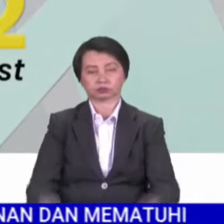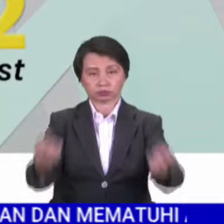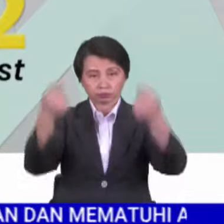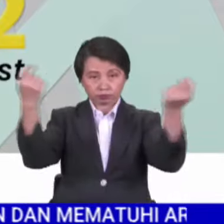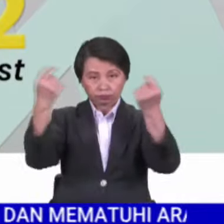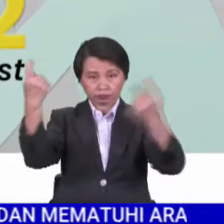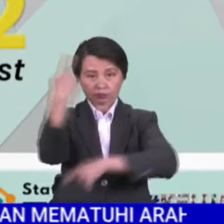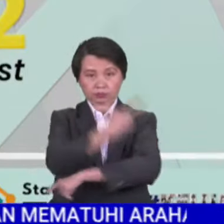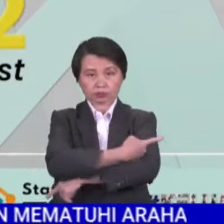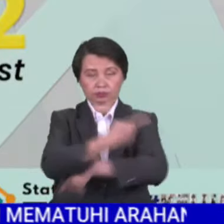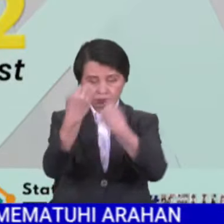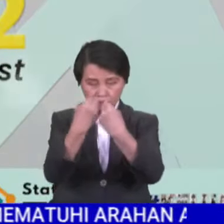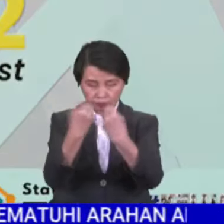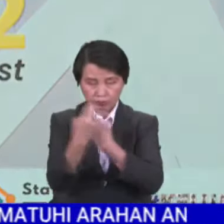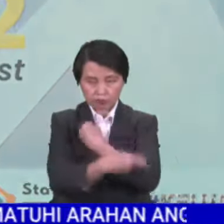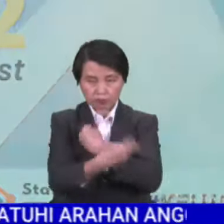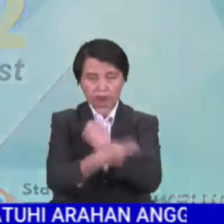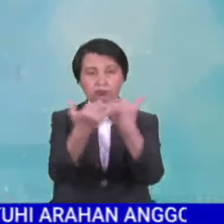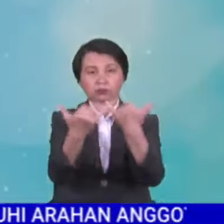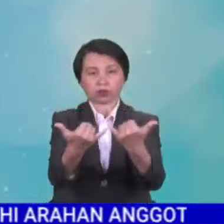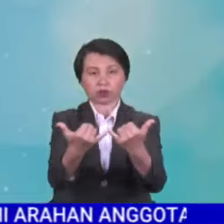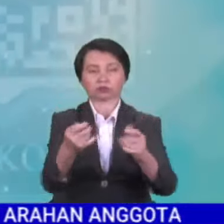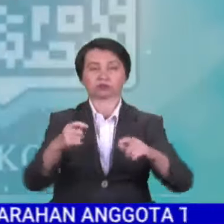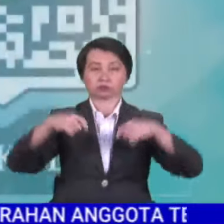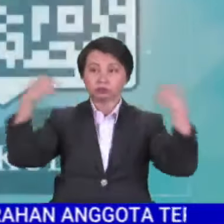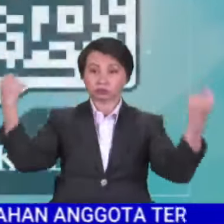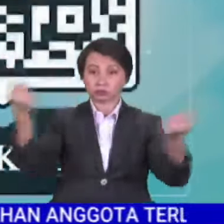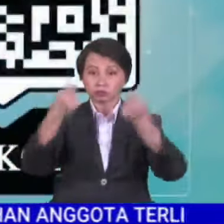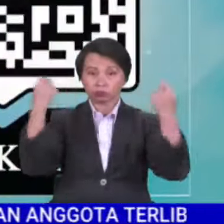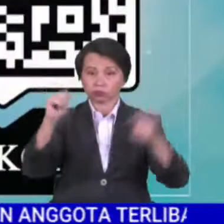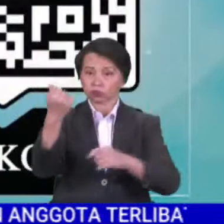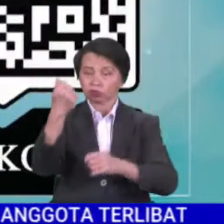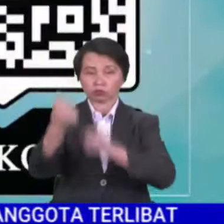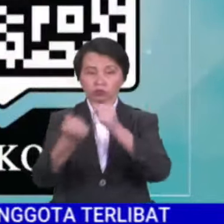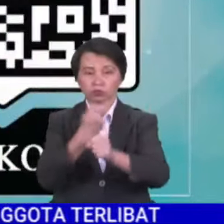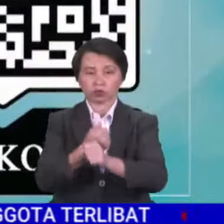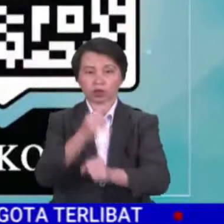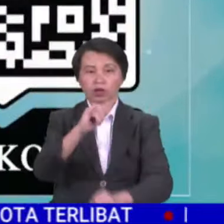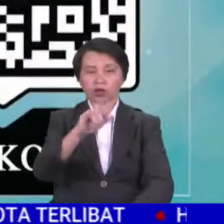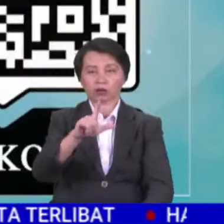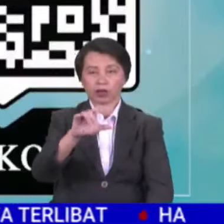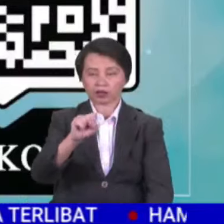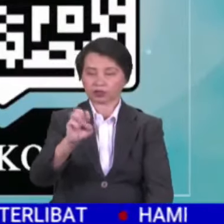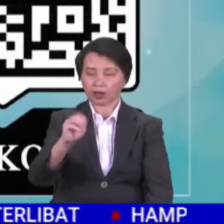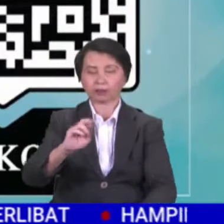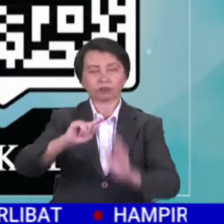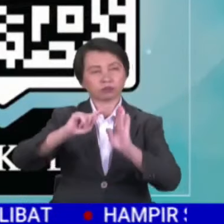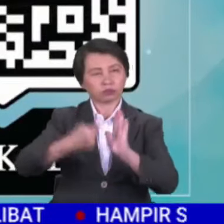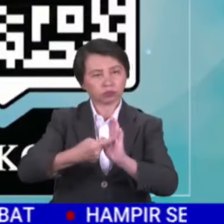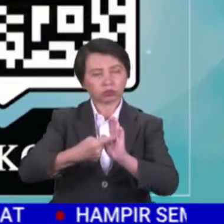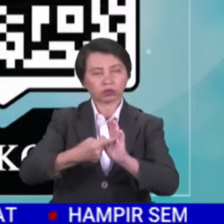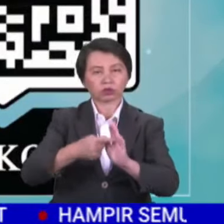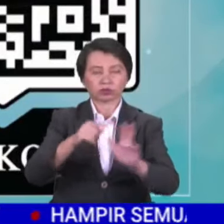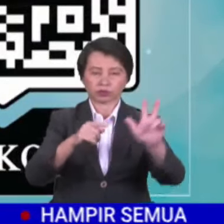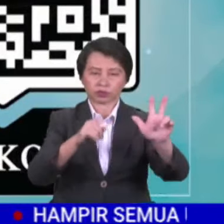Sambutan Hari Statistik Negara pada kali ini turut meraihkan sedekad kewujudan ILSM yang mula beroperasi